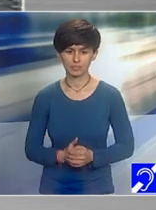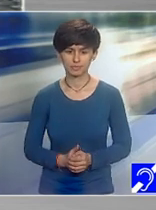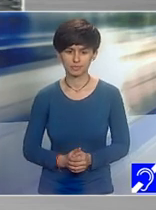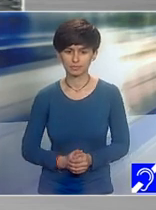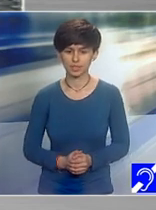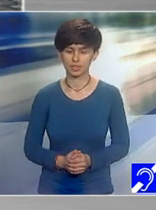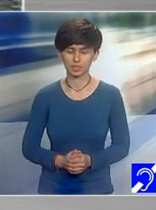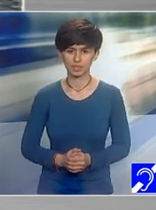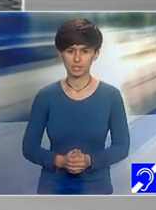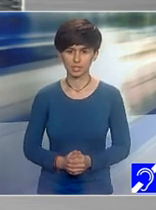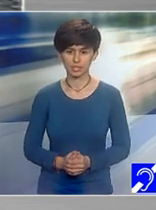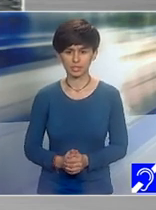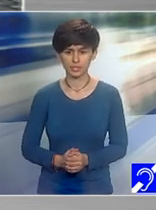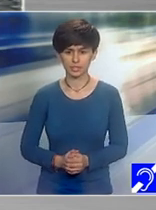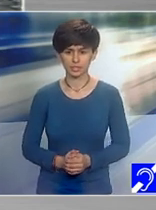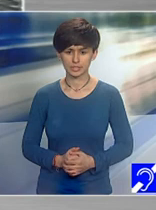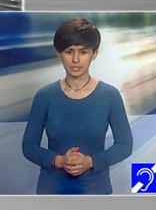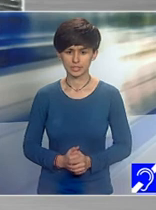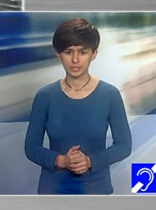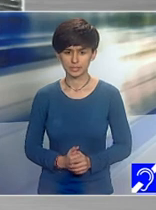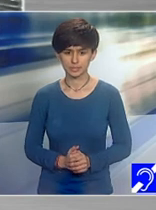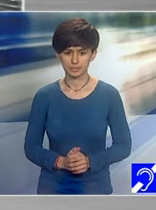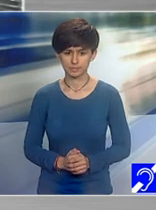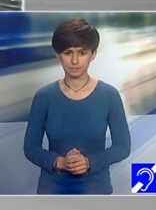Roșnavski, deschideți plutonul. Deschid plutonul.